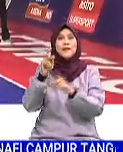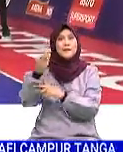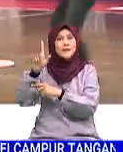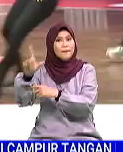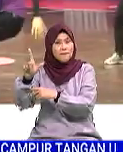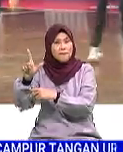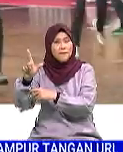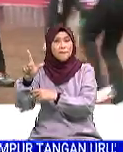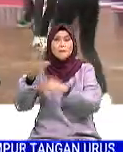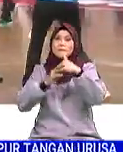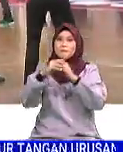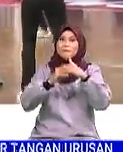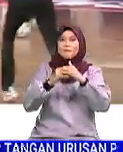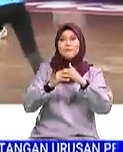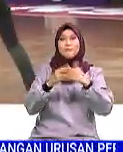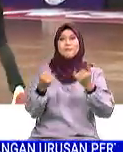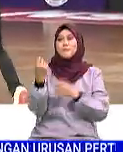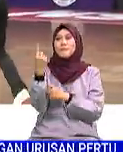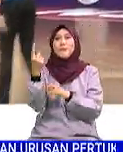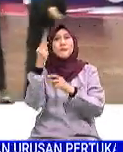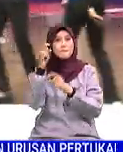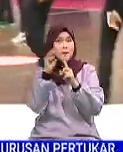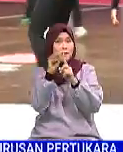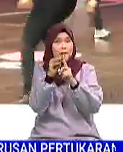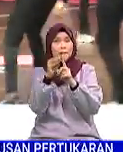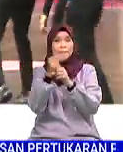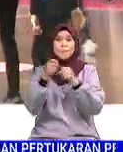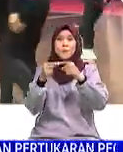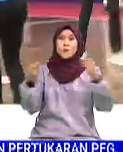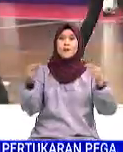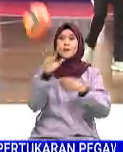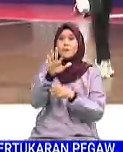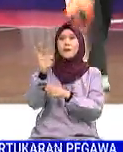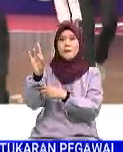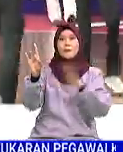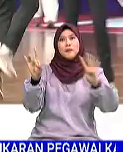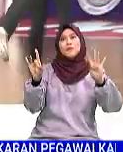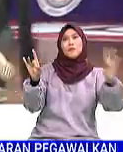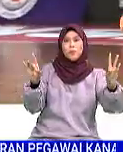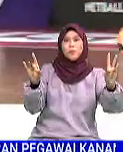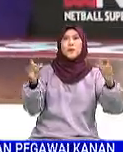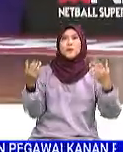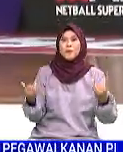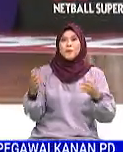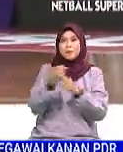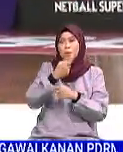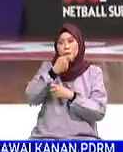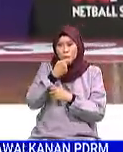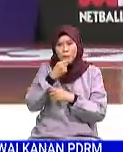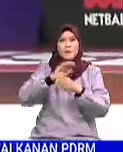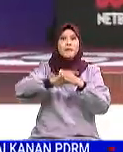Lumpur yang selesa dengan perbezaan 11 mata menjadikan keputusan 58-47 sehingga whistle